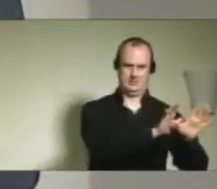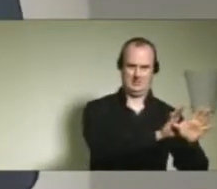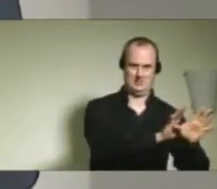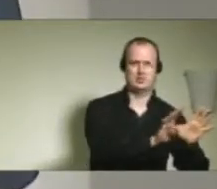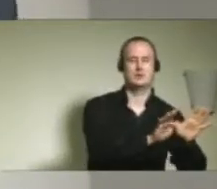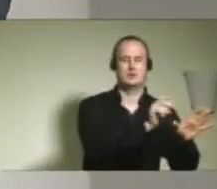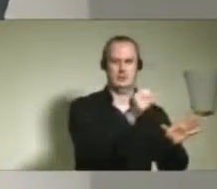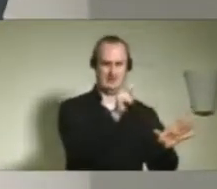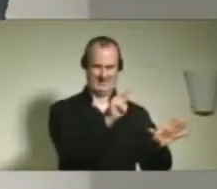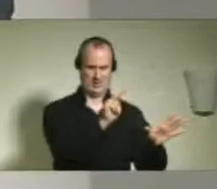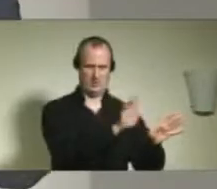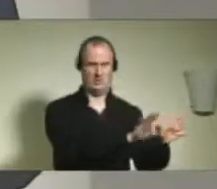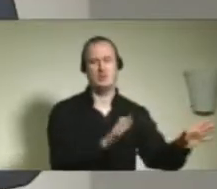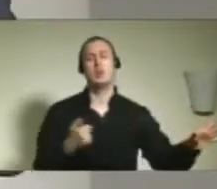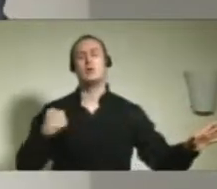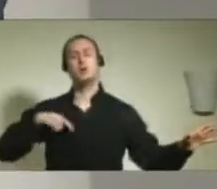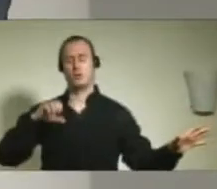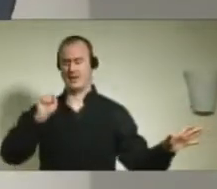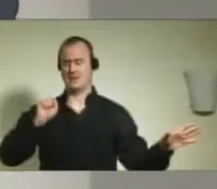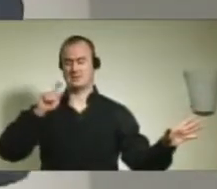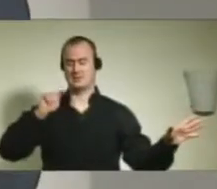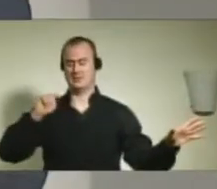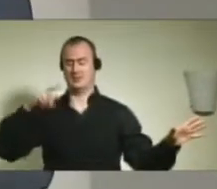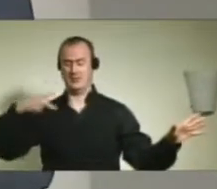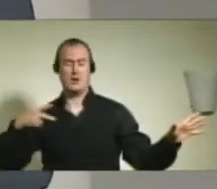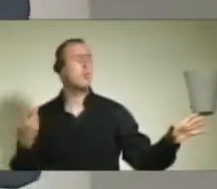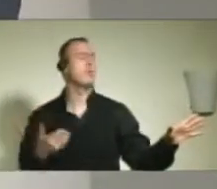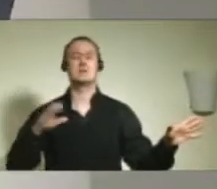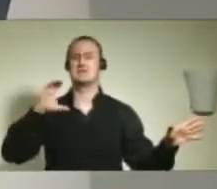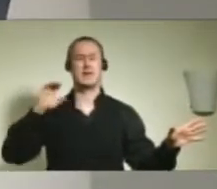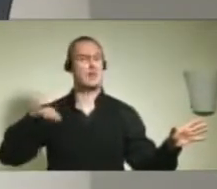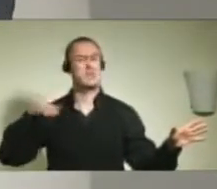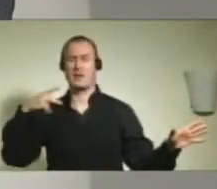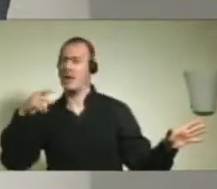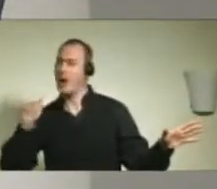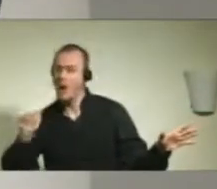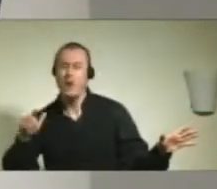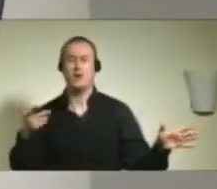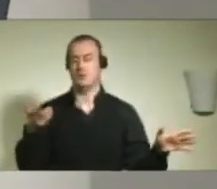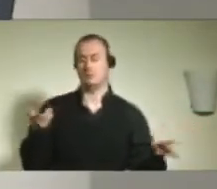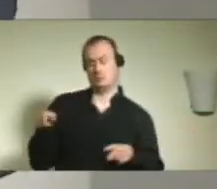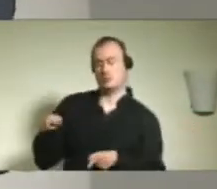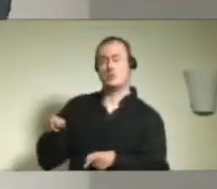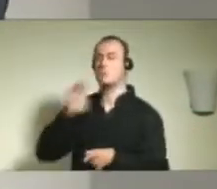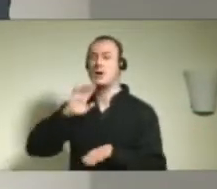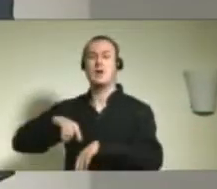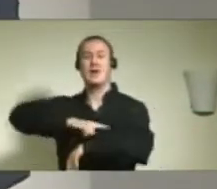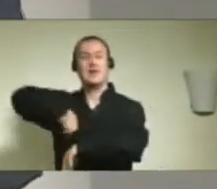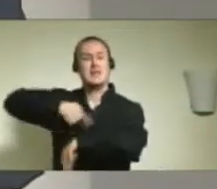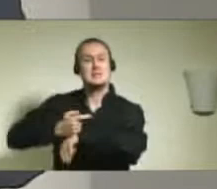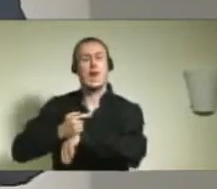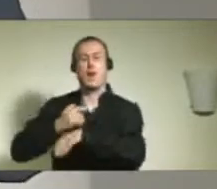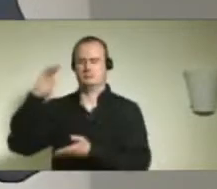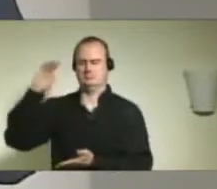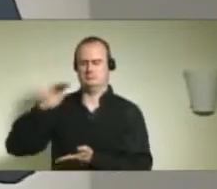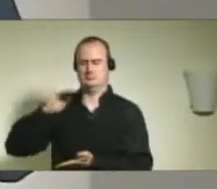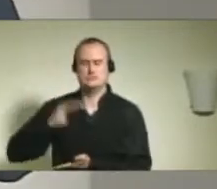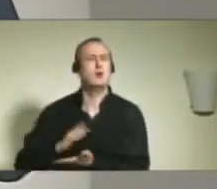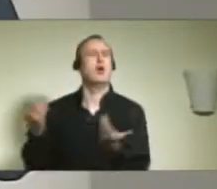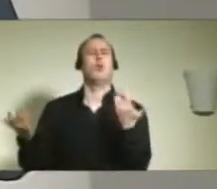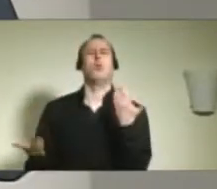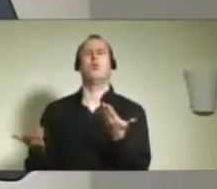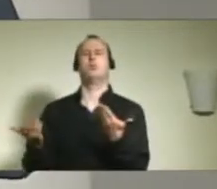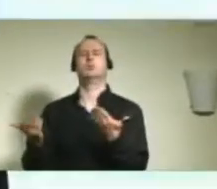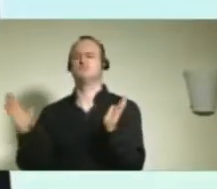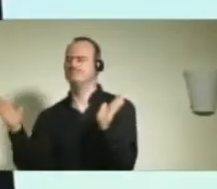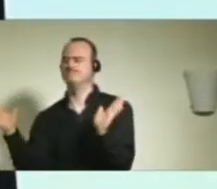niveau du service postal, c'est la même chose pour la CMPA, qui parlait de la réduction des heures, la fermeture. Donc, on